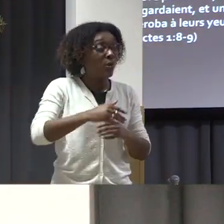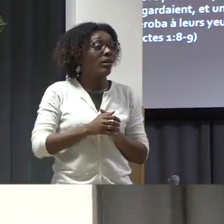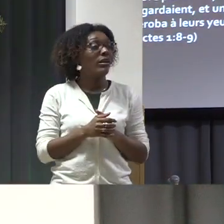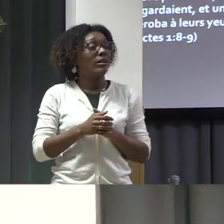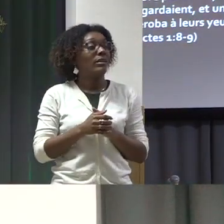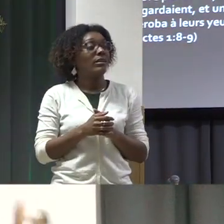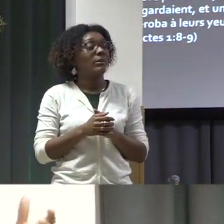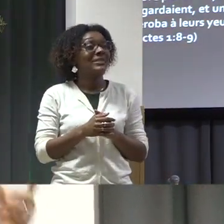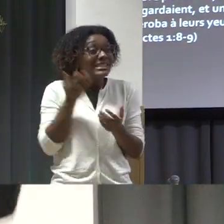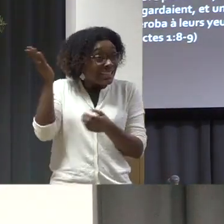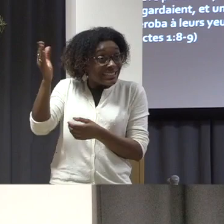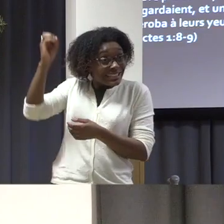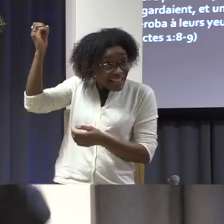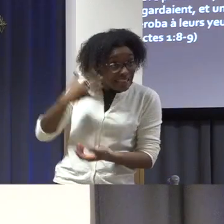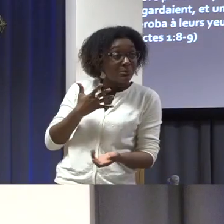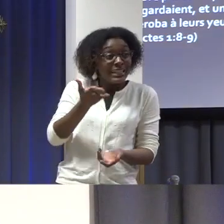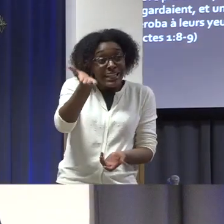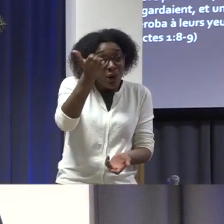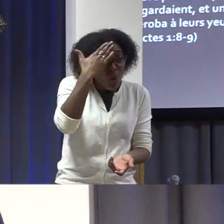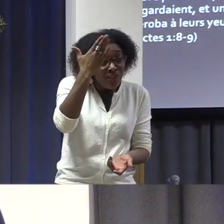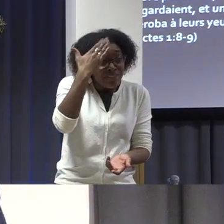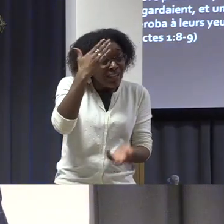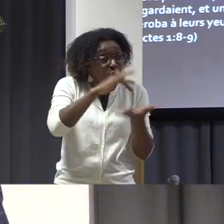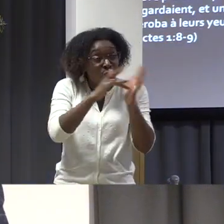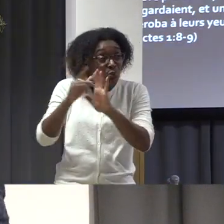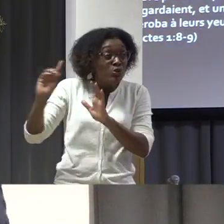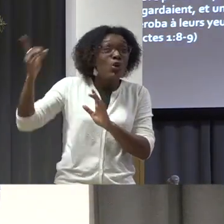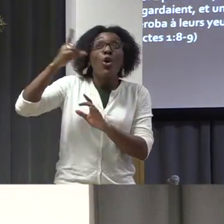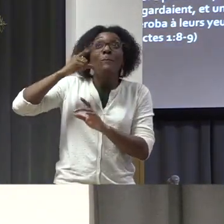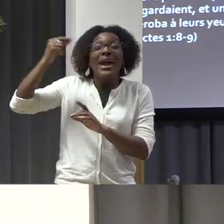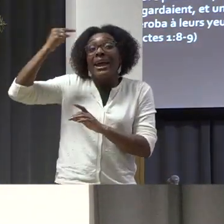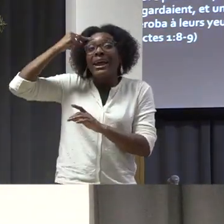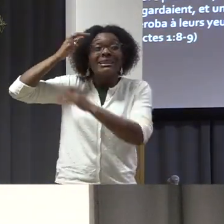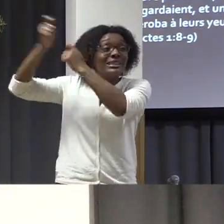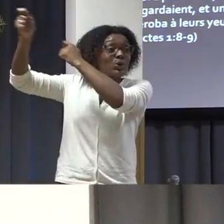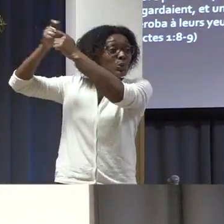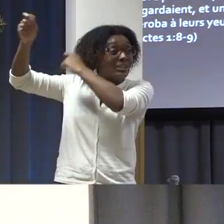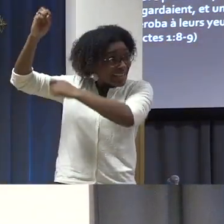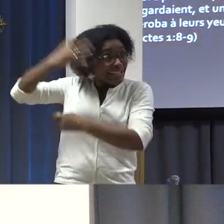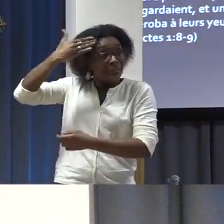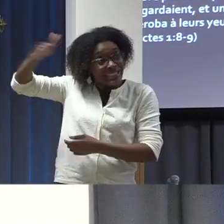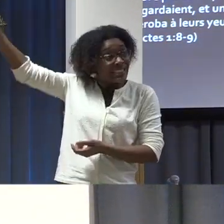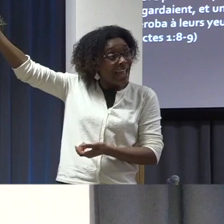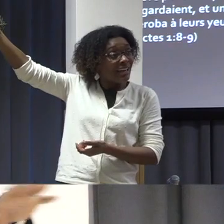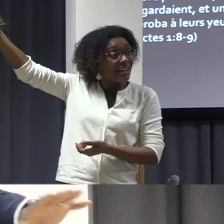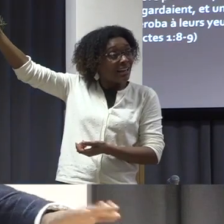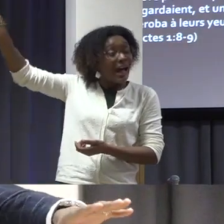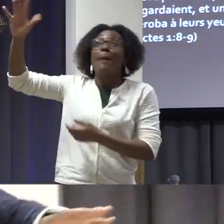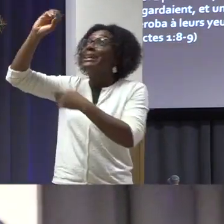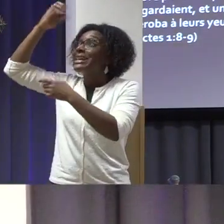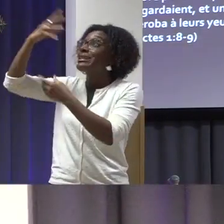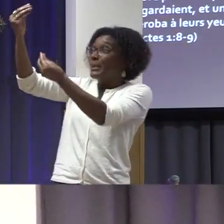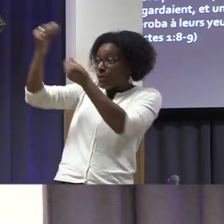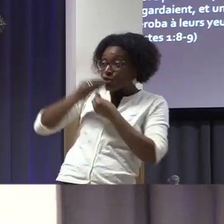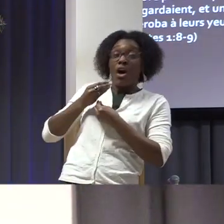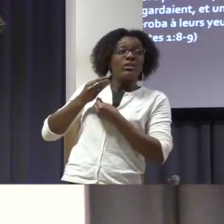c'est lui qui connaît les intentions de dieu c'est lui qui parle avec dieu qui a des cas des choses à mes communiqués de la part de